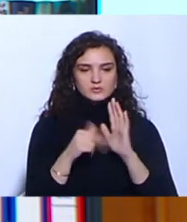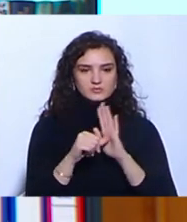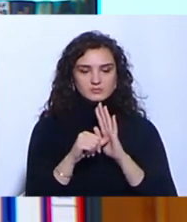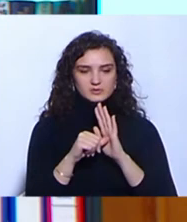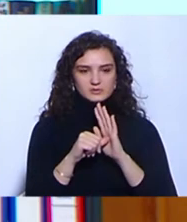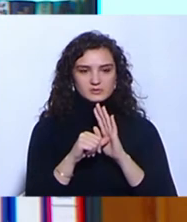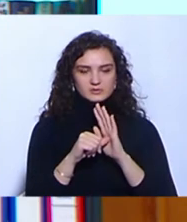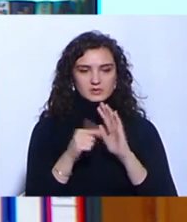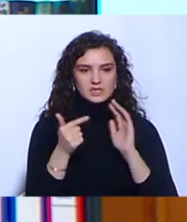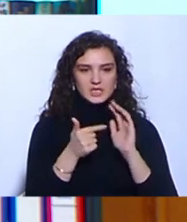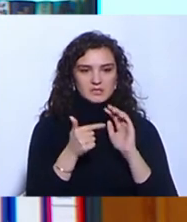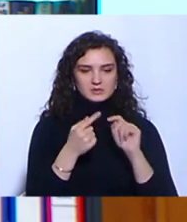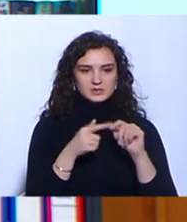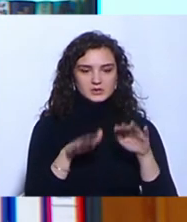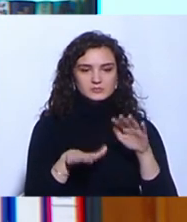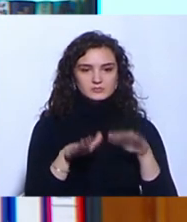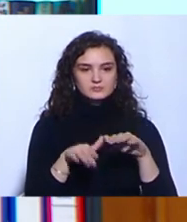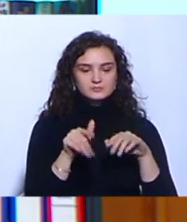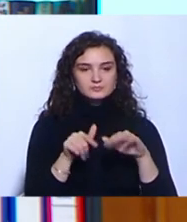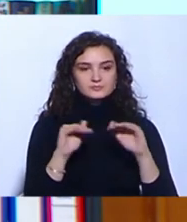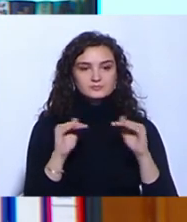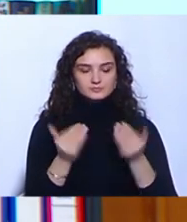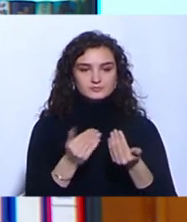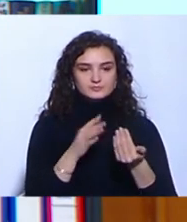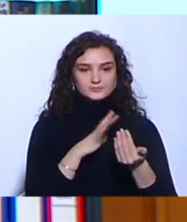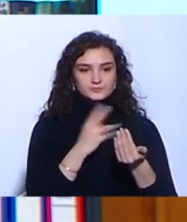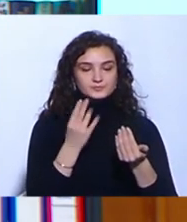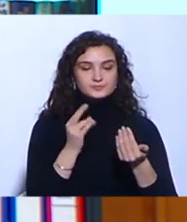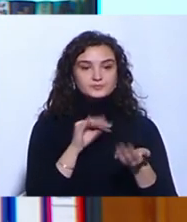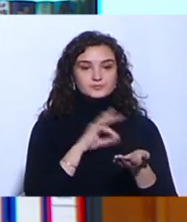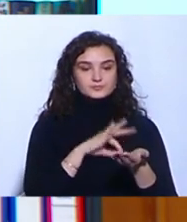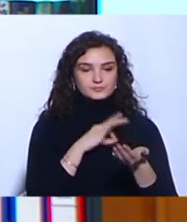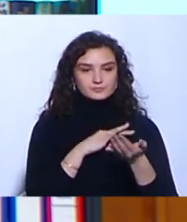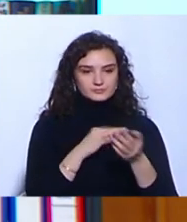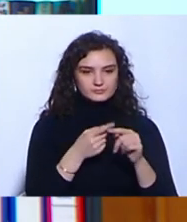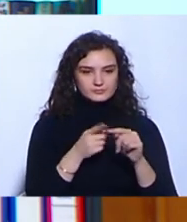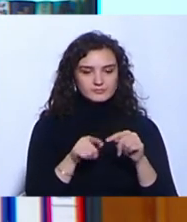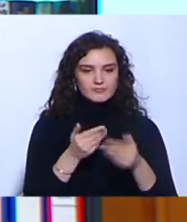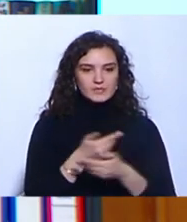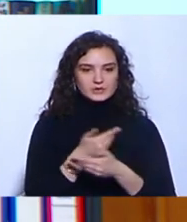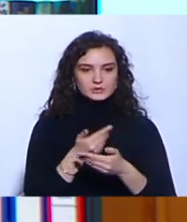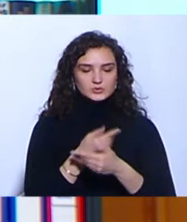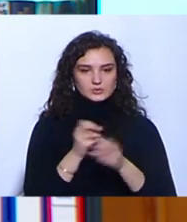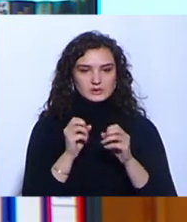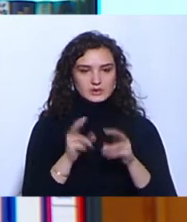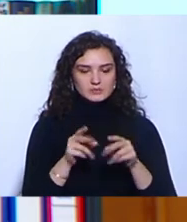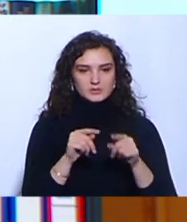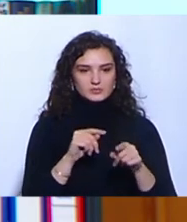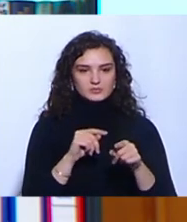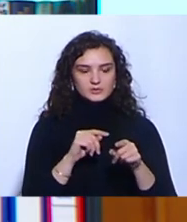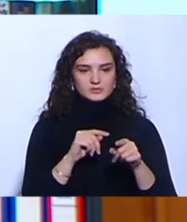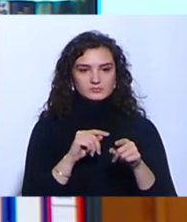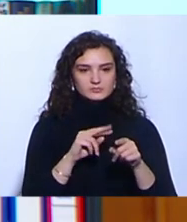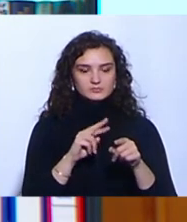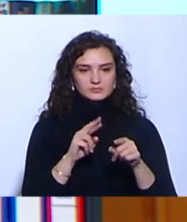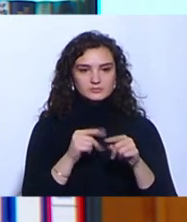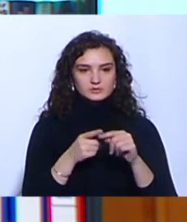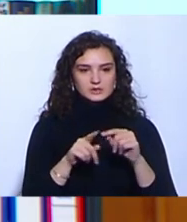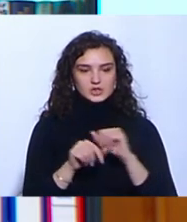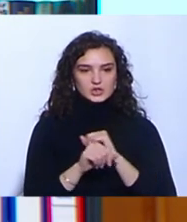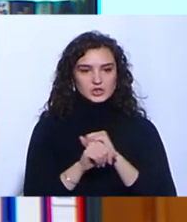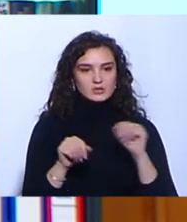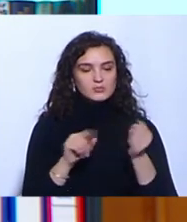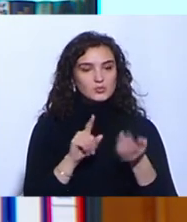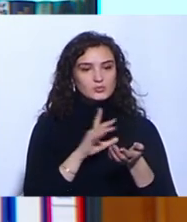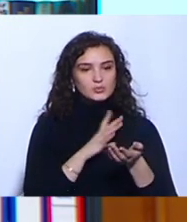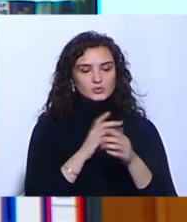0,34 გრამზე, კილოგრამ წონაზე ნაკლები იყოს ცილის მოხმარება. ეს სასიცოცხლოდ სახიფათოა და არ შეიძლება,